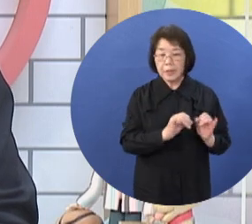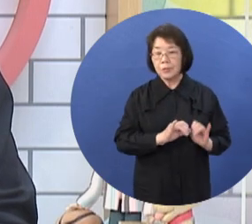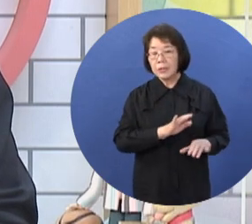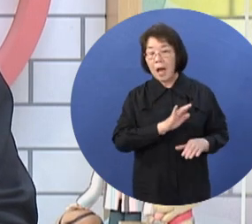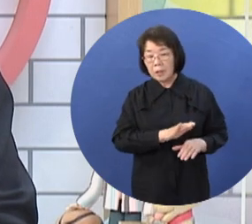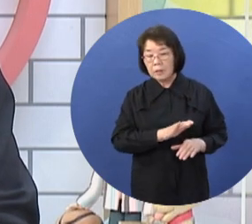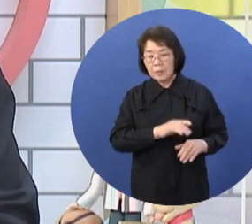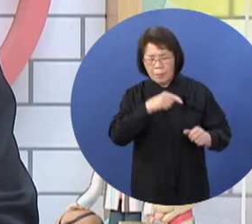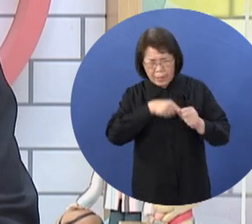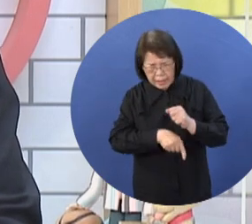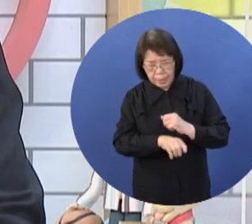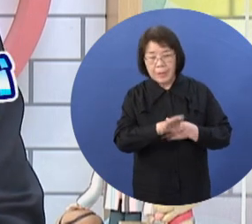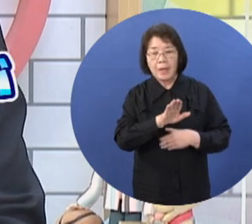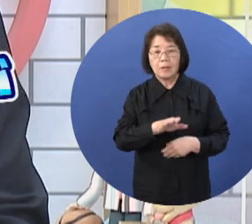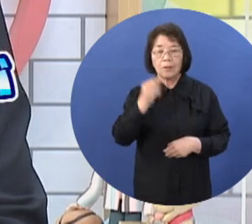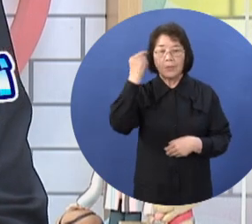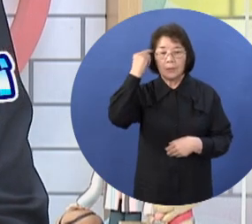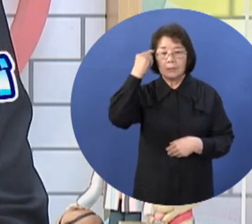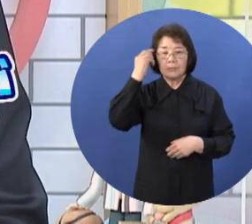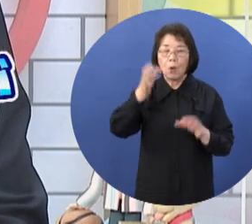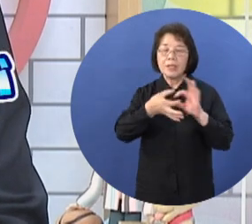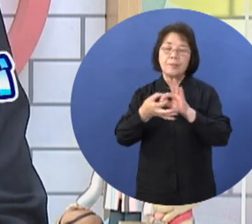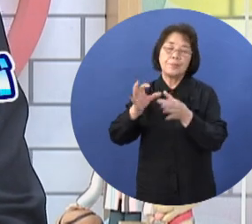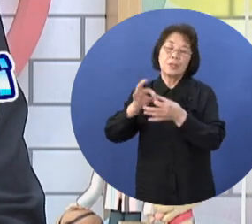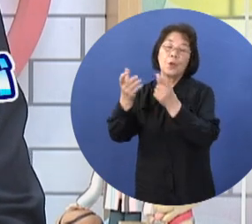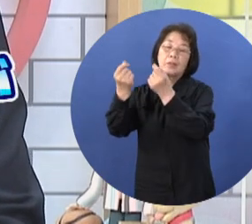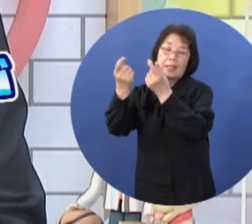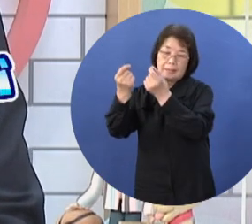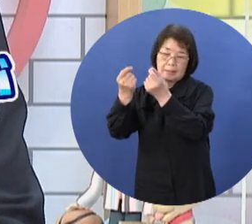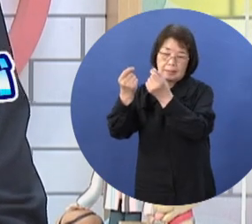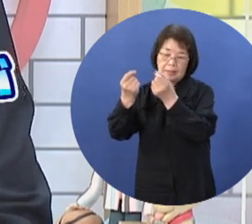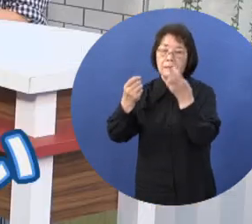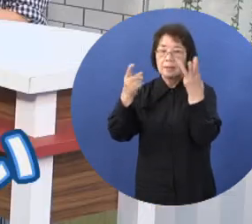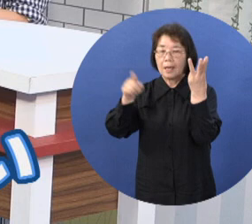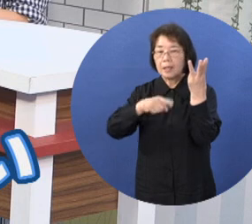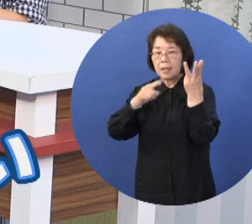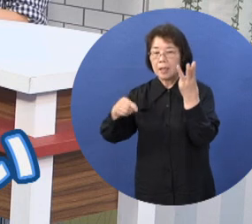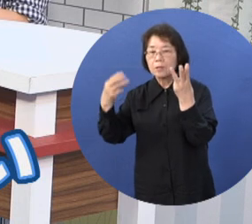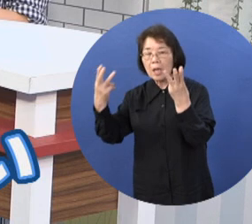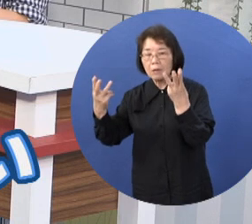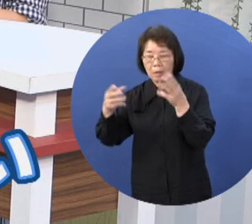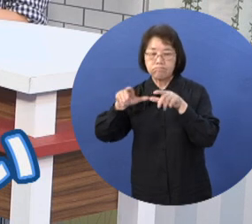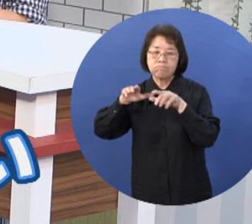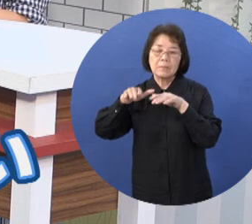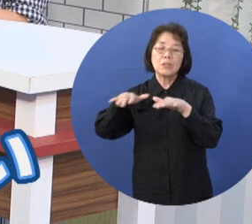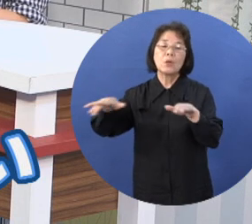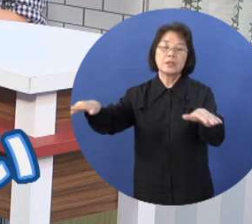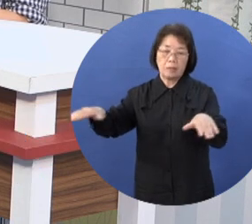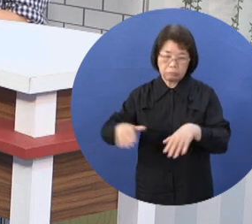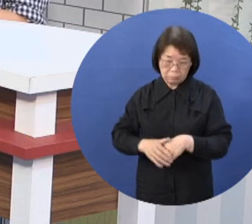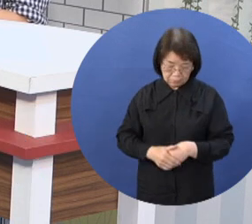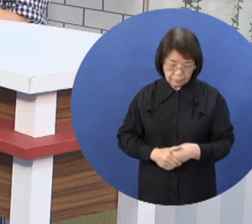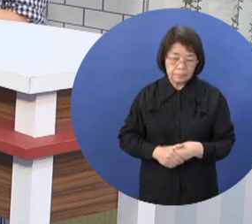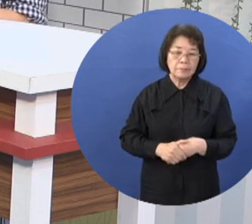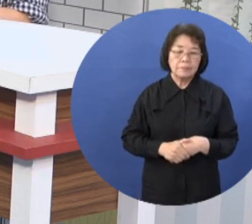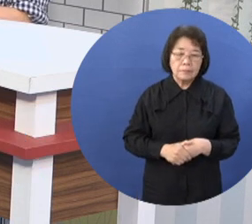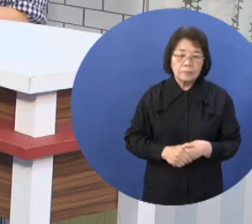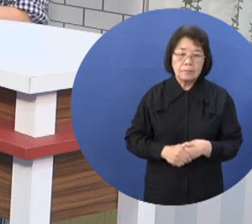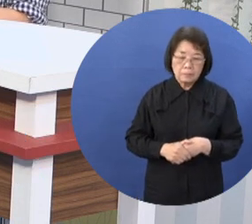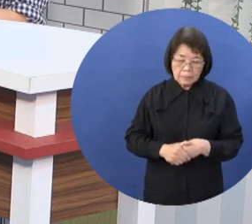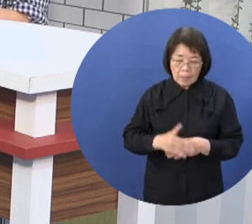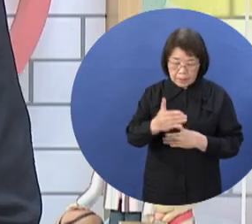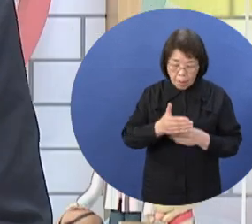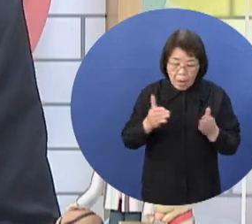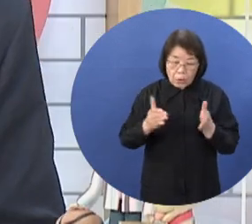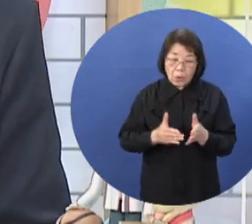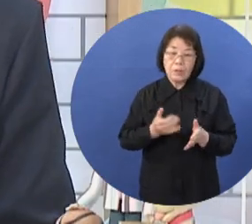きな意味合い持ってくるし、オリンピックでも 3X がすごい盛り上がってる、世界的にも広めていきたいというところで、しかもコンパクトで場所もあんま取らない